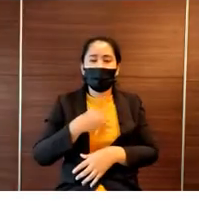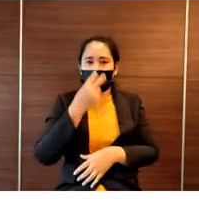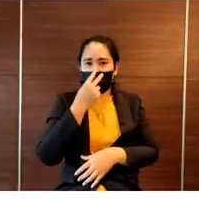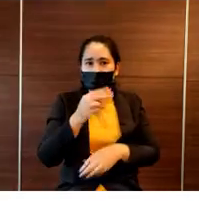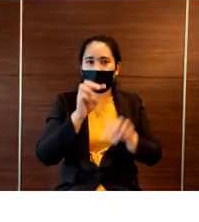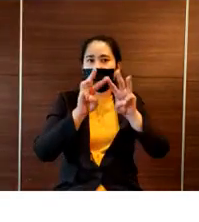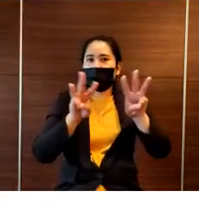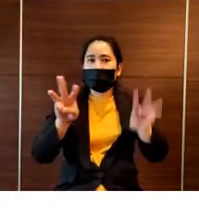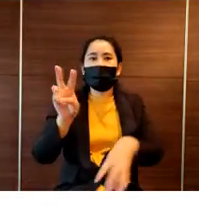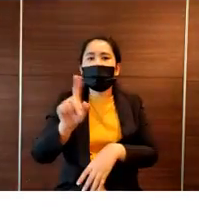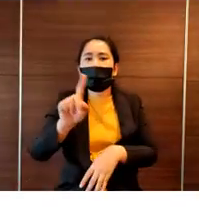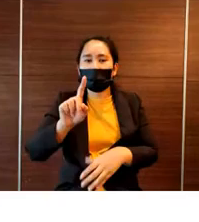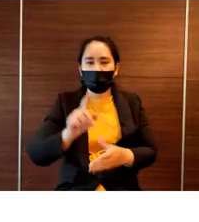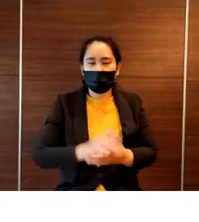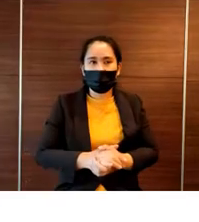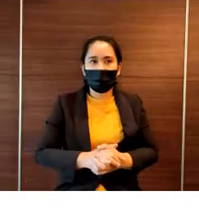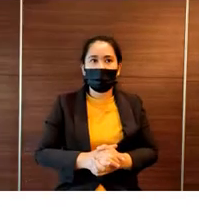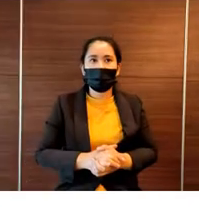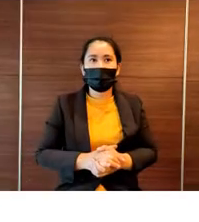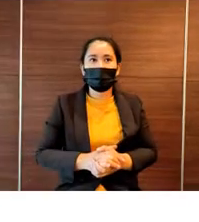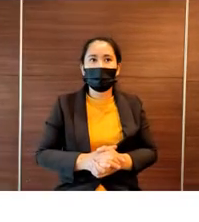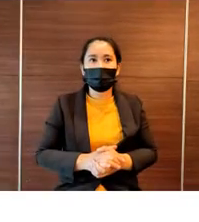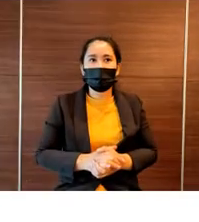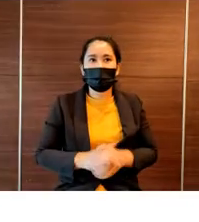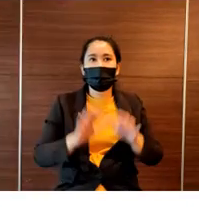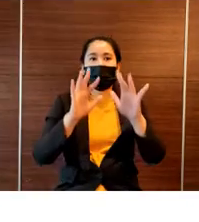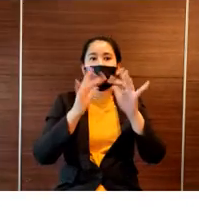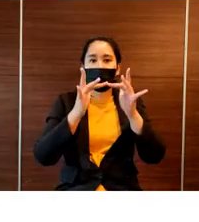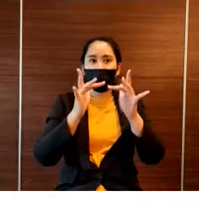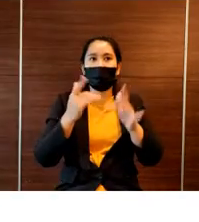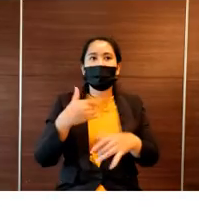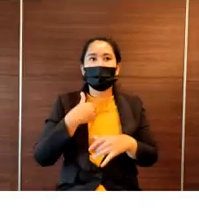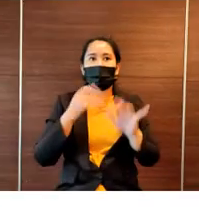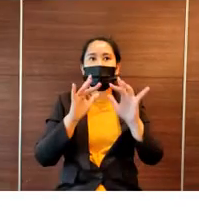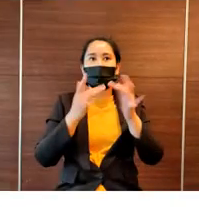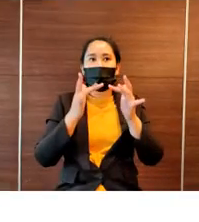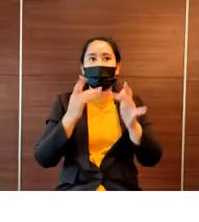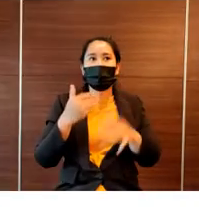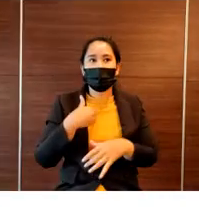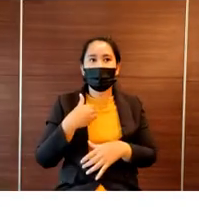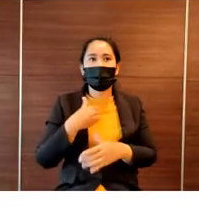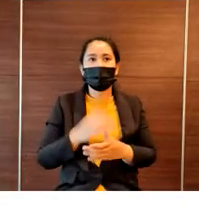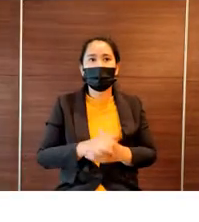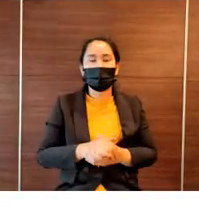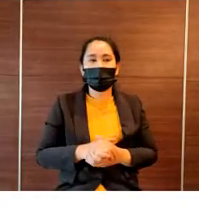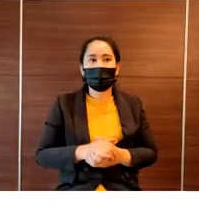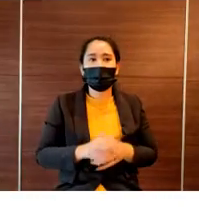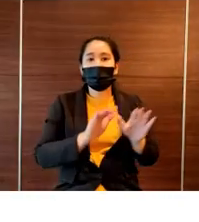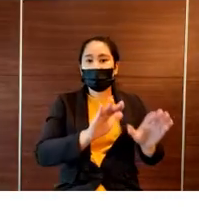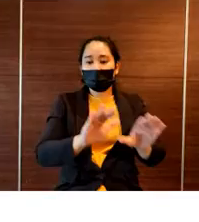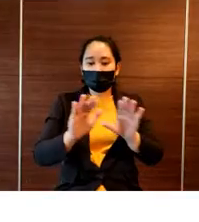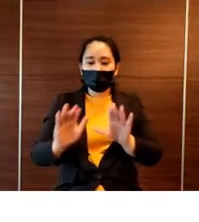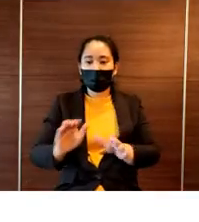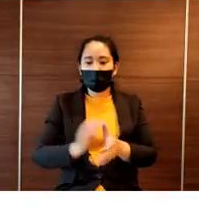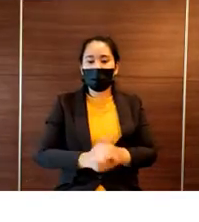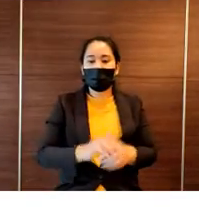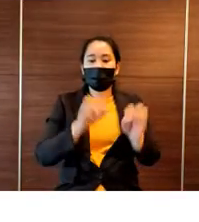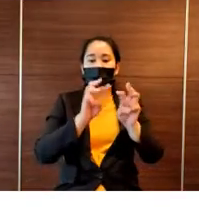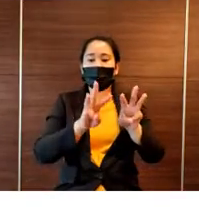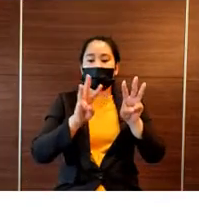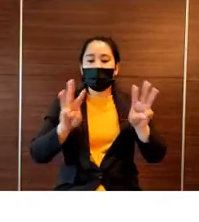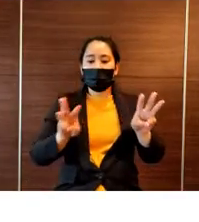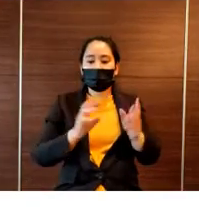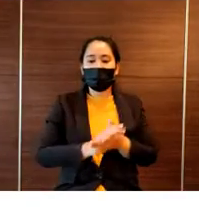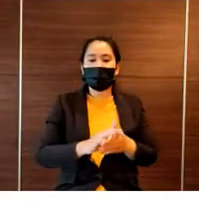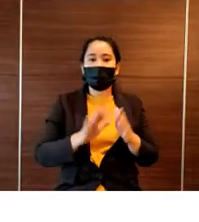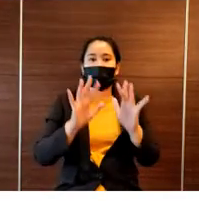จาะมาจากใครได้คะ โอ้จริงๆมีออนไลน์นะต้อง ขออน ุ ญาต จริงๆอยากฝากไว้ในเว็บลิงก์สำหรับการ